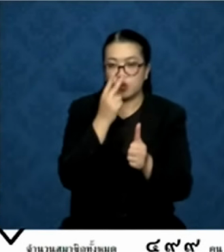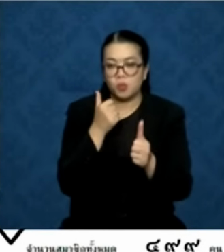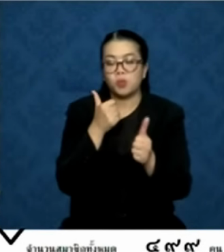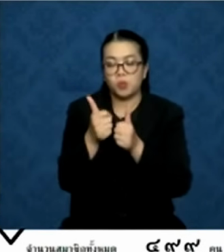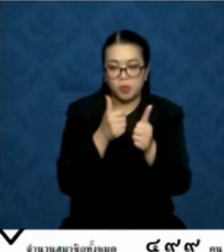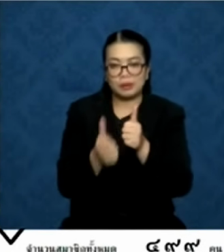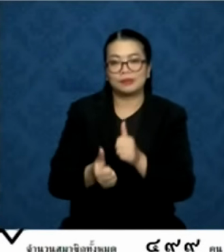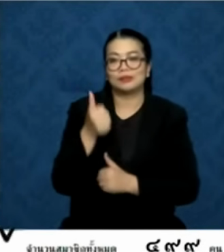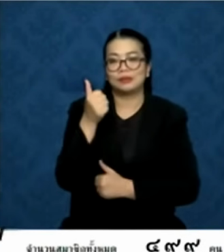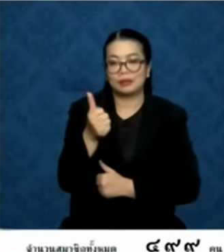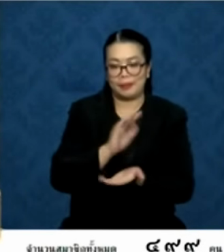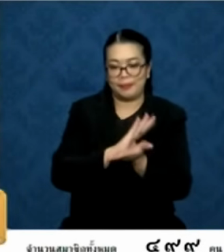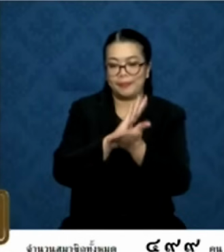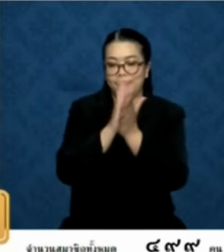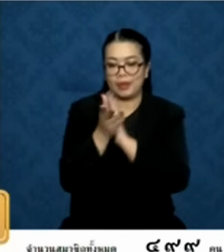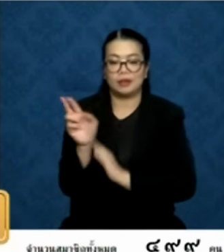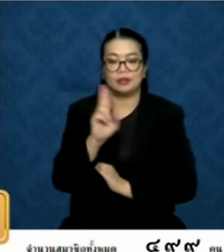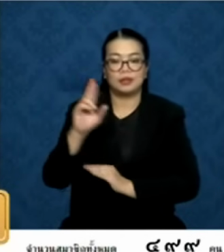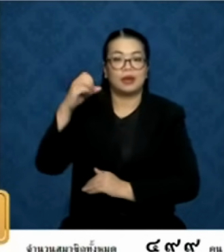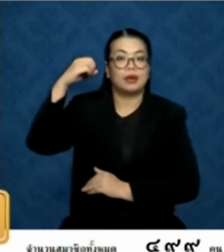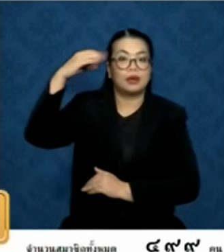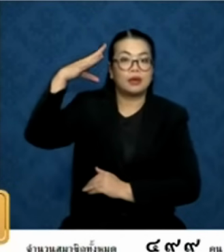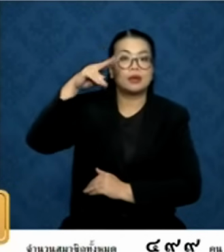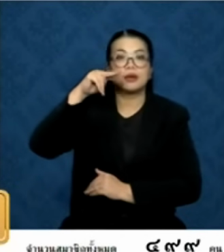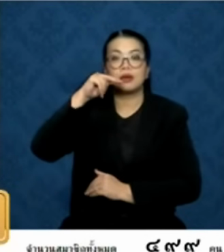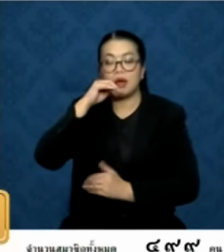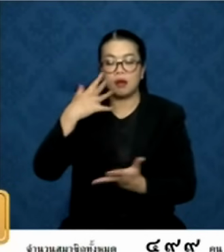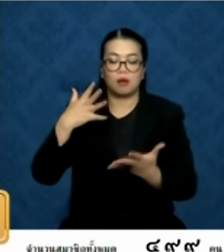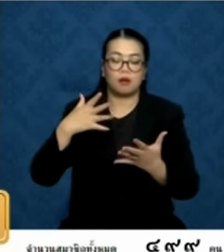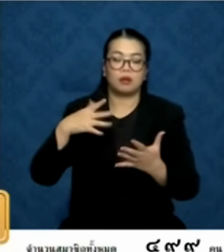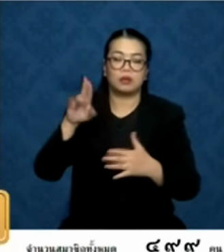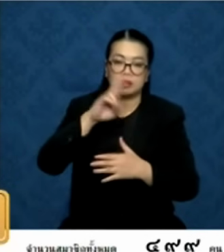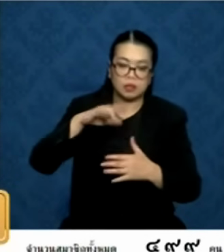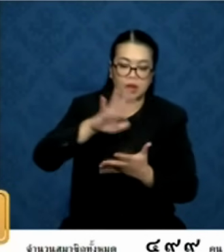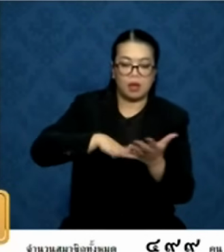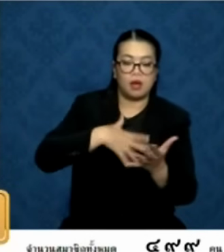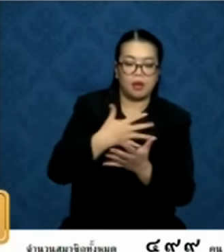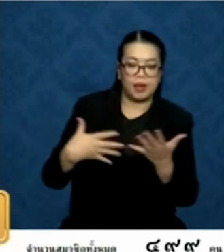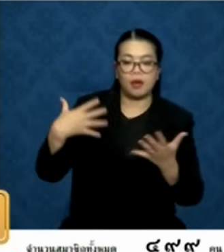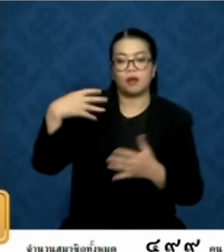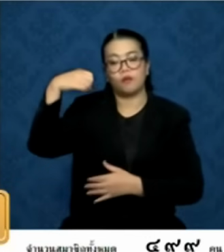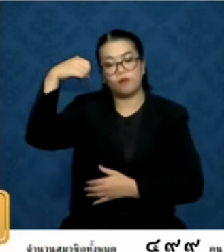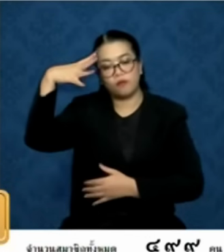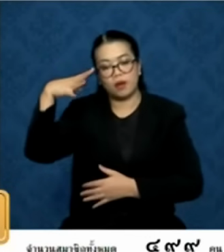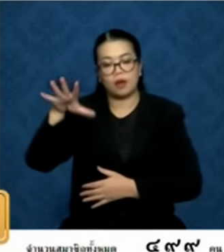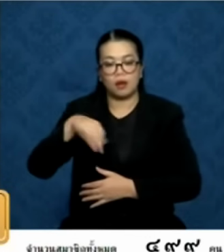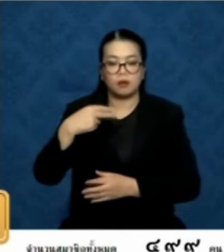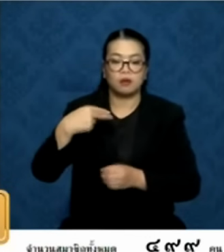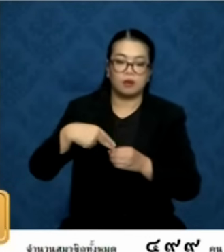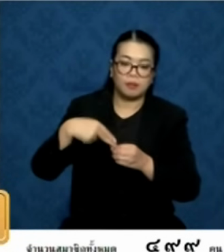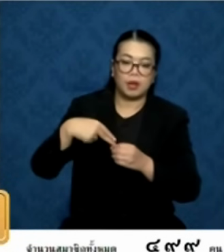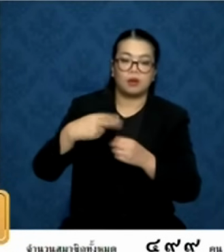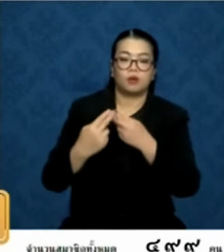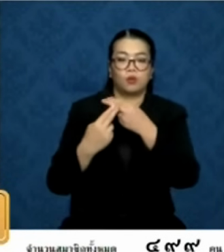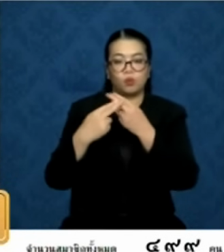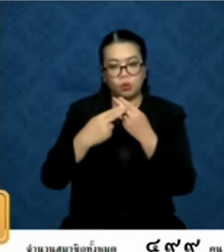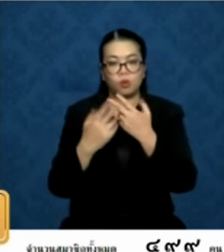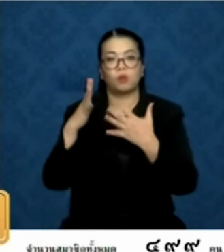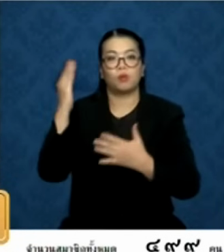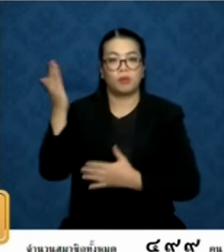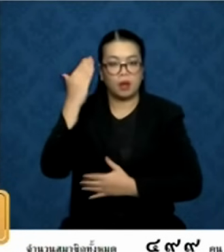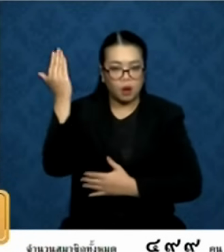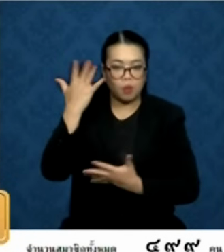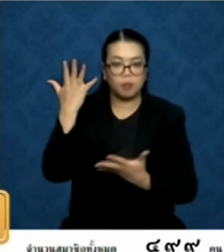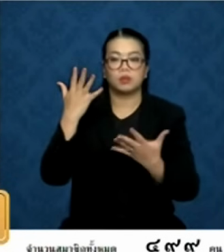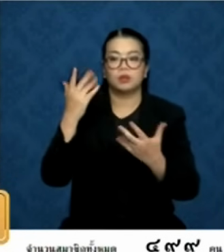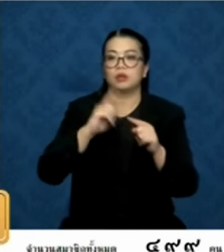การปรับเปลี่ยนโครงสร้างการใช้พลังงานของประเทศวางแผนความต้องการและสนับสนุนการจัดหาแหล่งพลังงานอย่างเหมาะสม